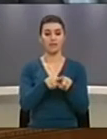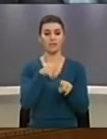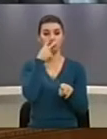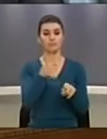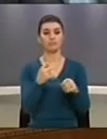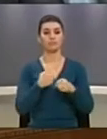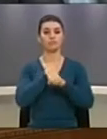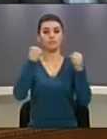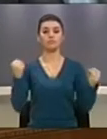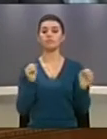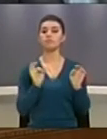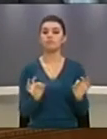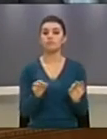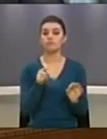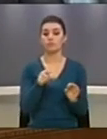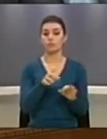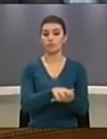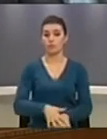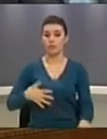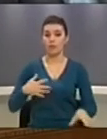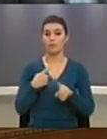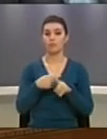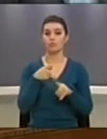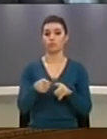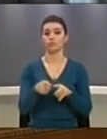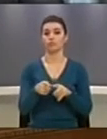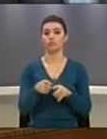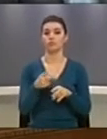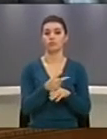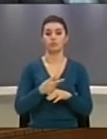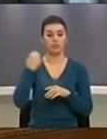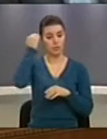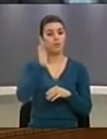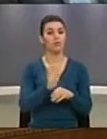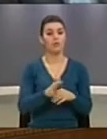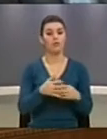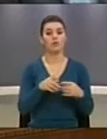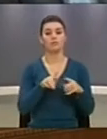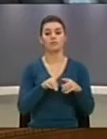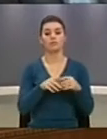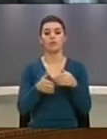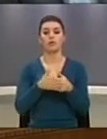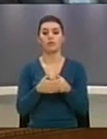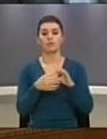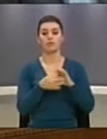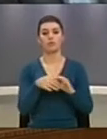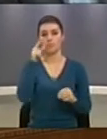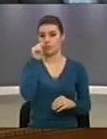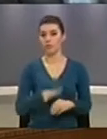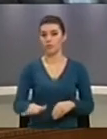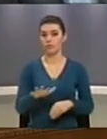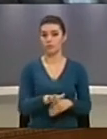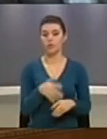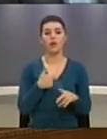pesha vendimarrëse kuvendit të Republikës Kosovës ka shik këtyre ndërmarrjeve të cilat po e përsëris janë në pronësi të publikut, sepse aktualisht